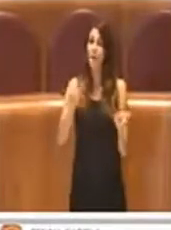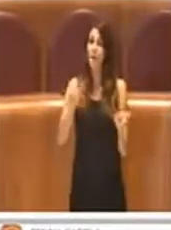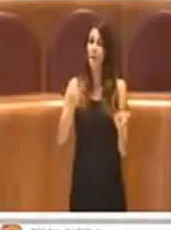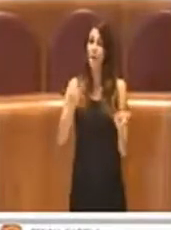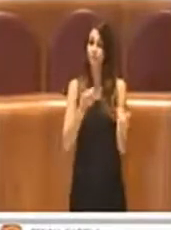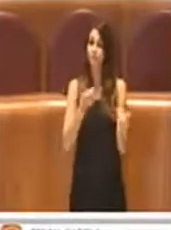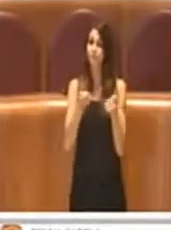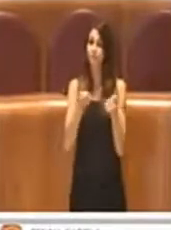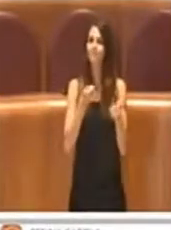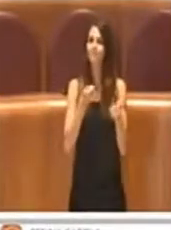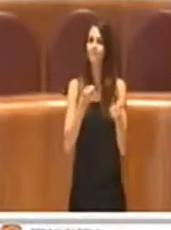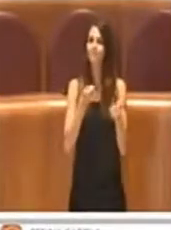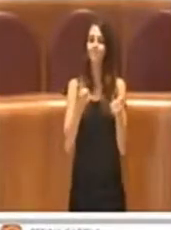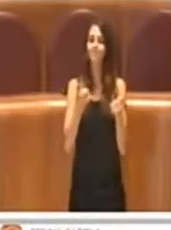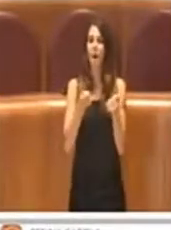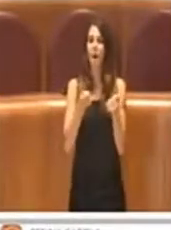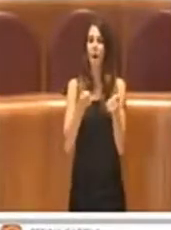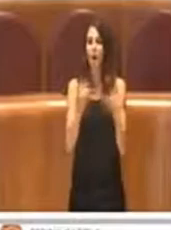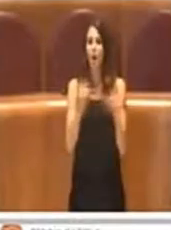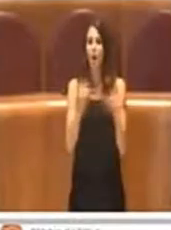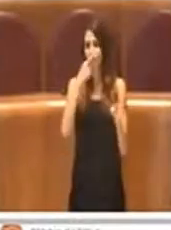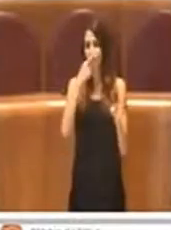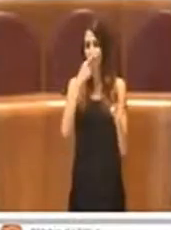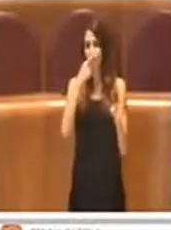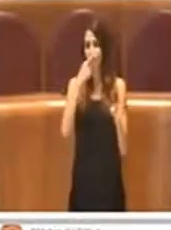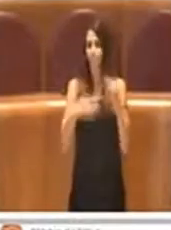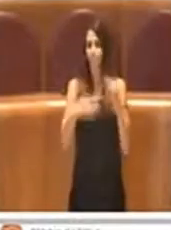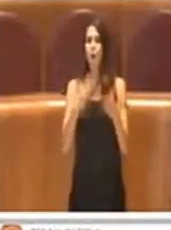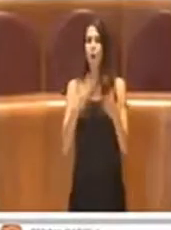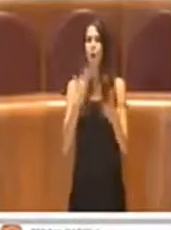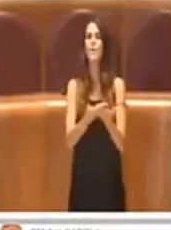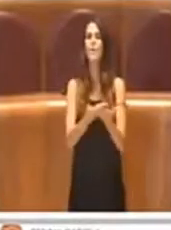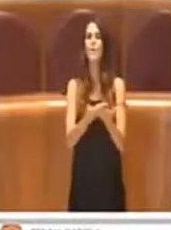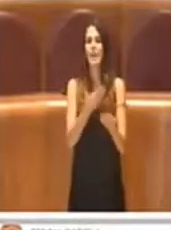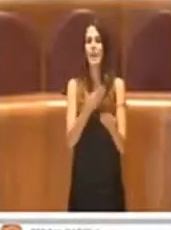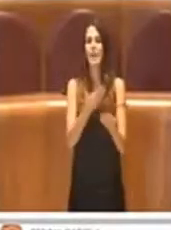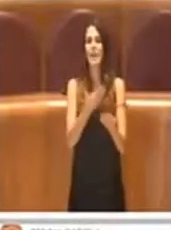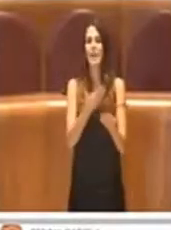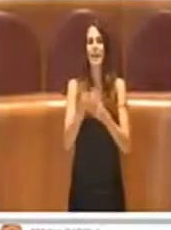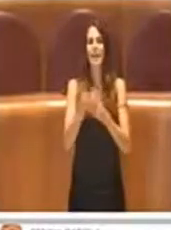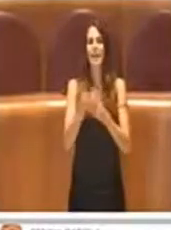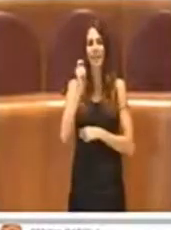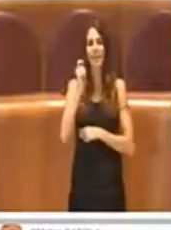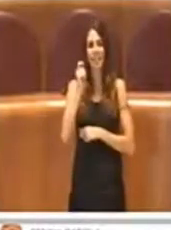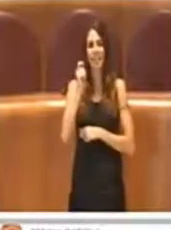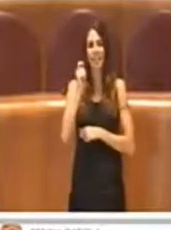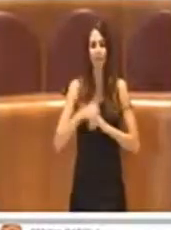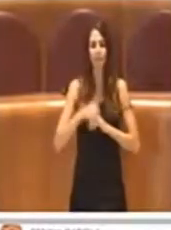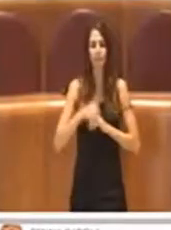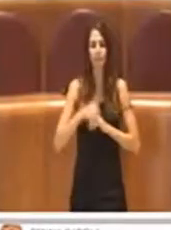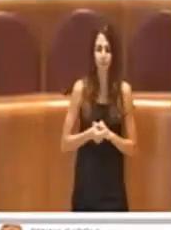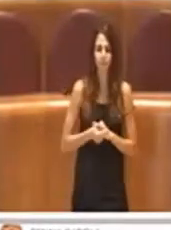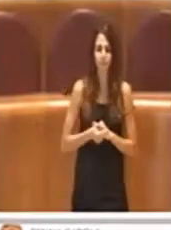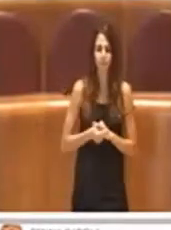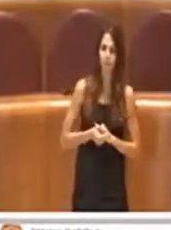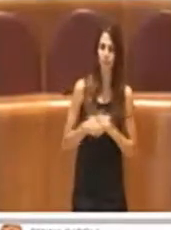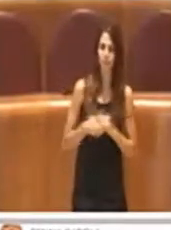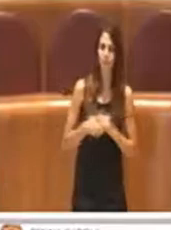appunto soggetti a provvedimenti diciamo appunto della giurisprudenza amministrativa, come